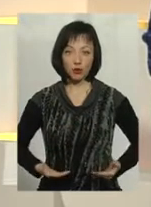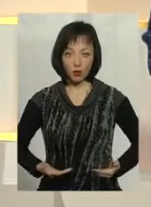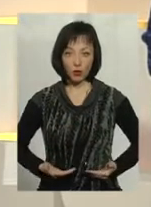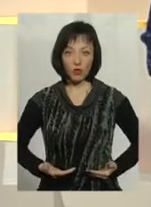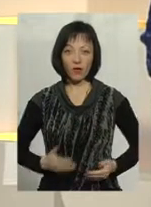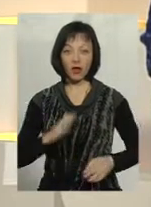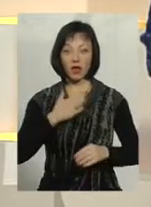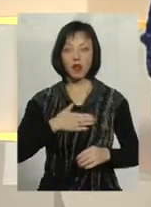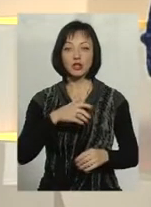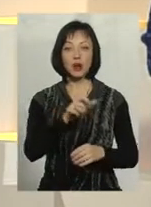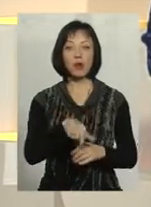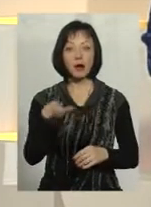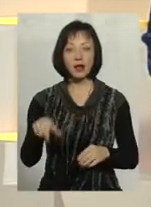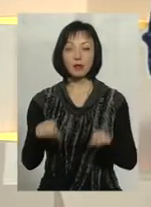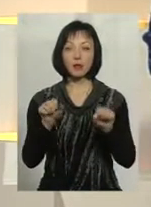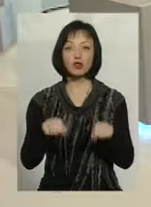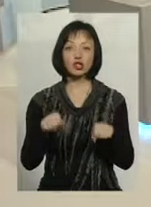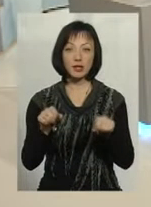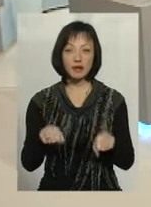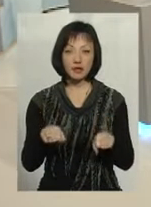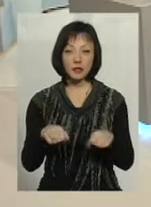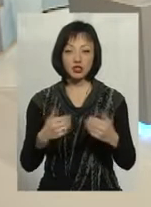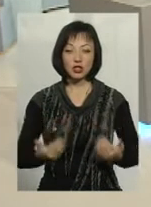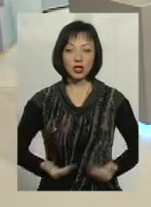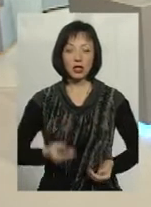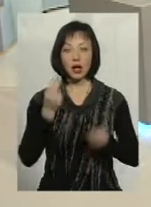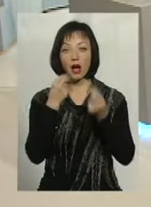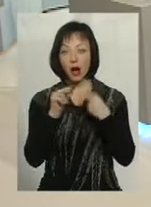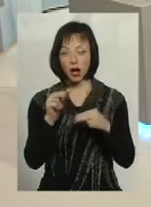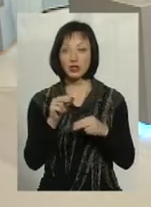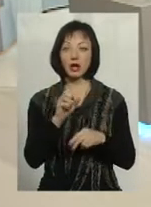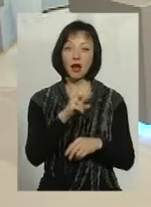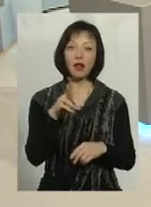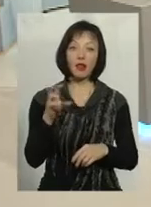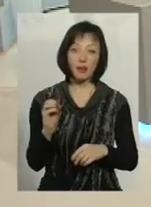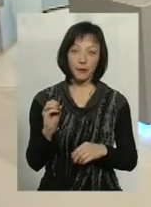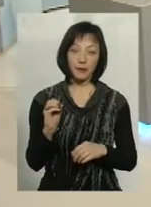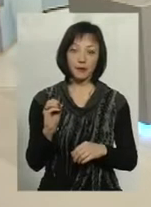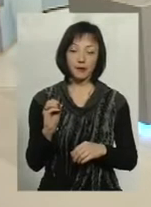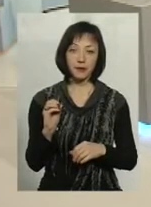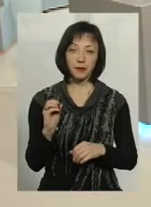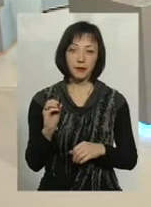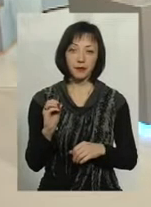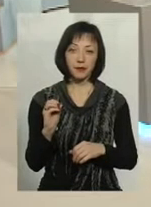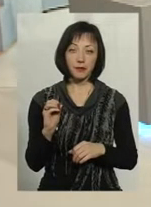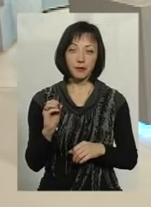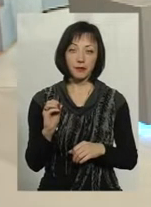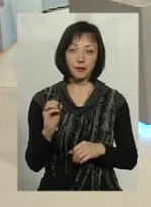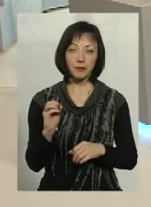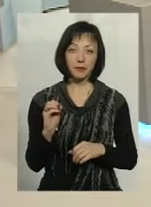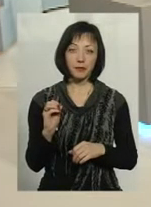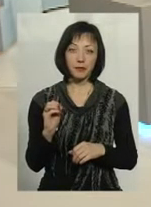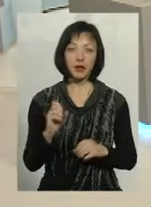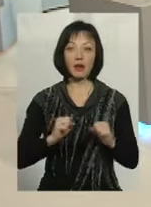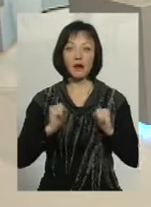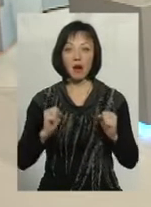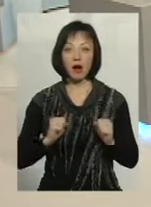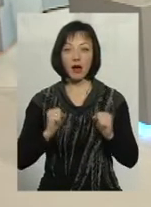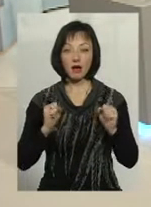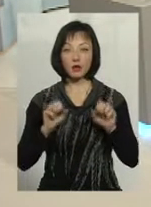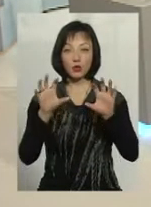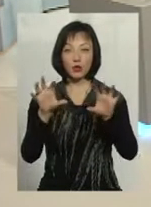треба рішати буде вже не з місцевими органами, а з органами, ну, депутатами Верховної Ради України. Це один такий, наприклад,